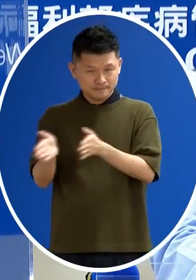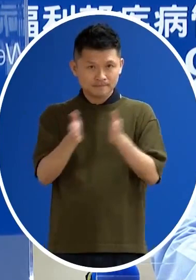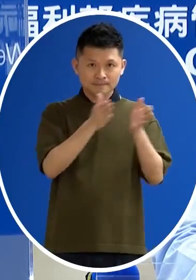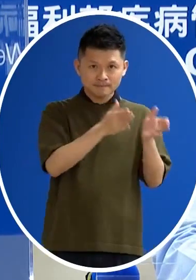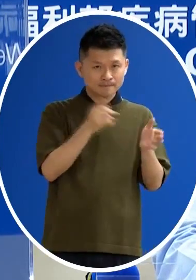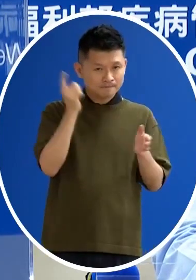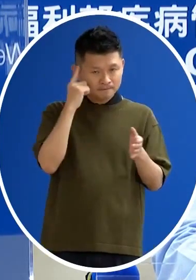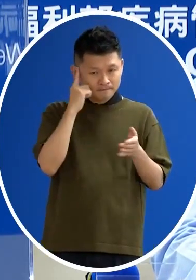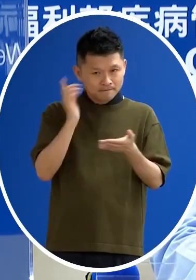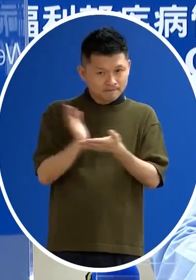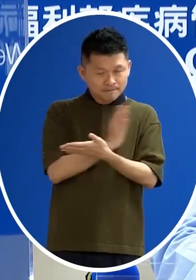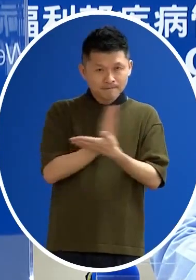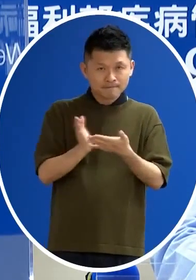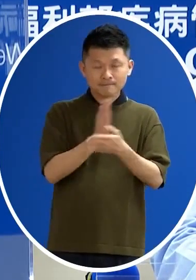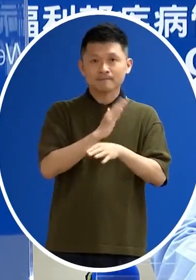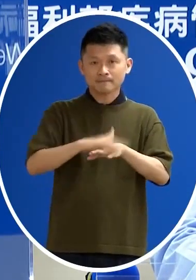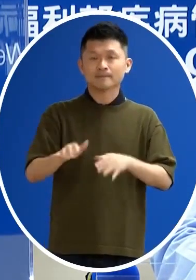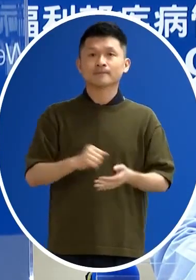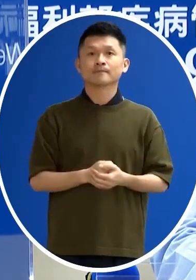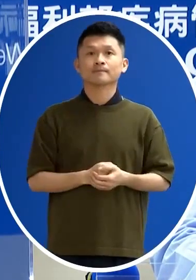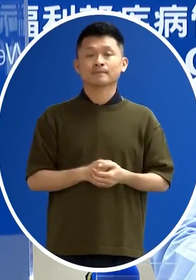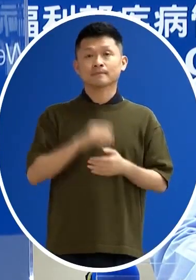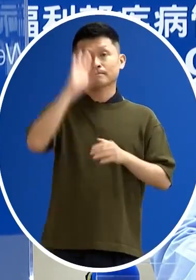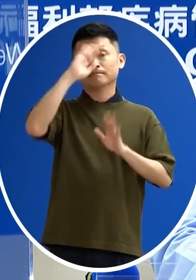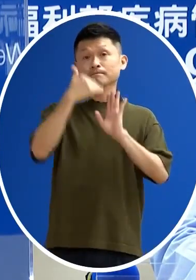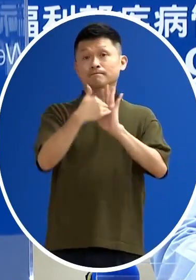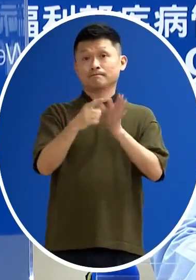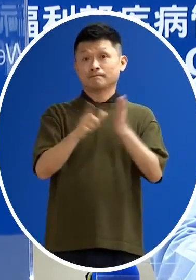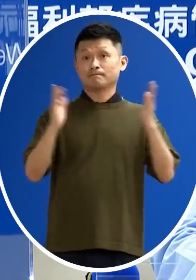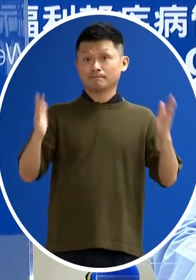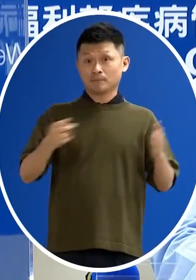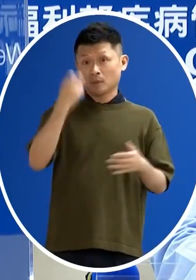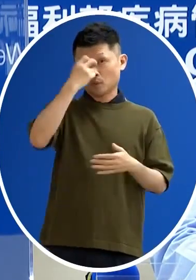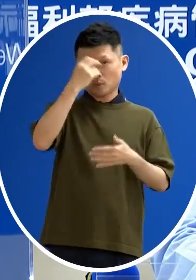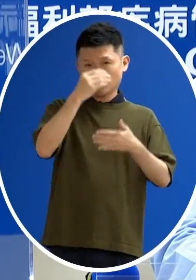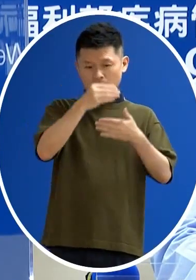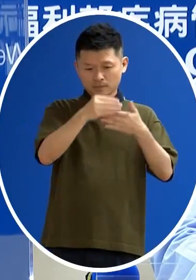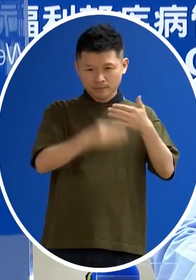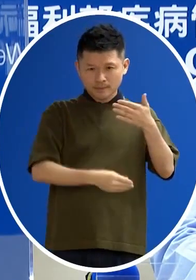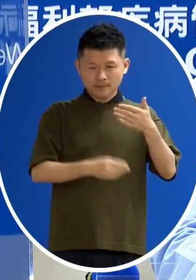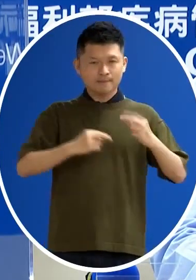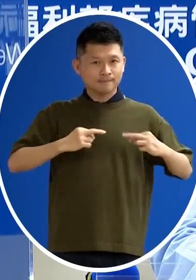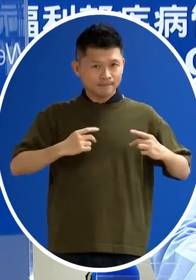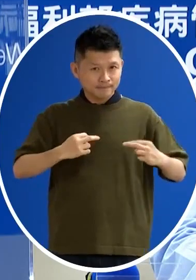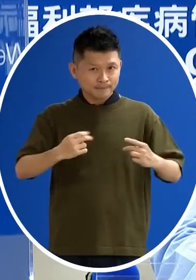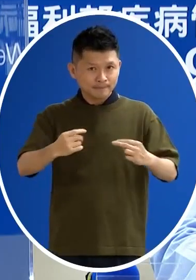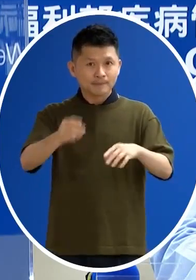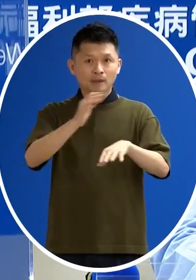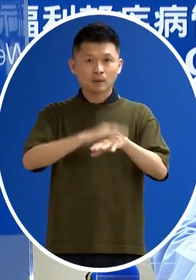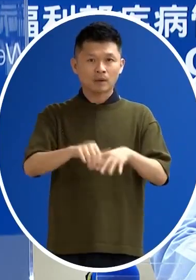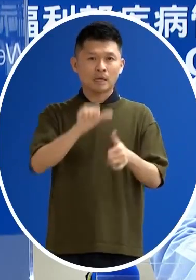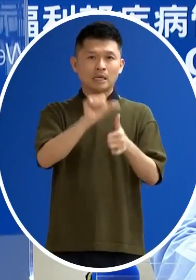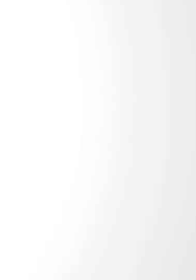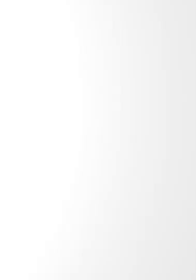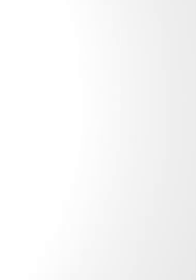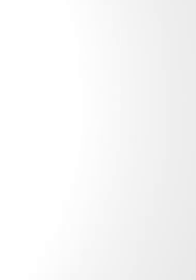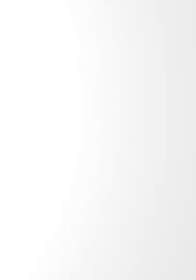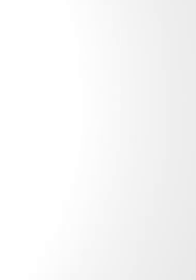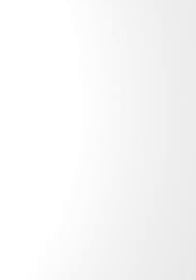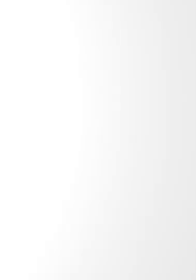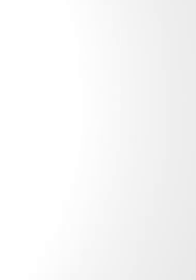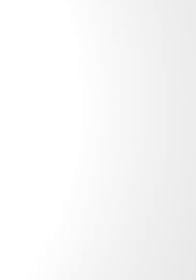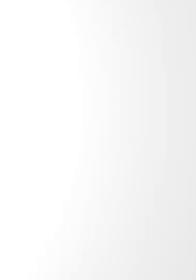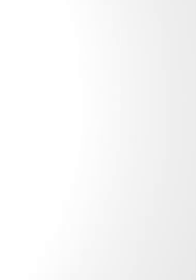个取决了哈。所以常常会讲说，在防疫期间这些管理的措施都会做滚动式的调整，那也是这个道理。